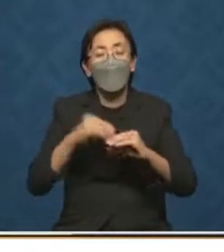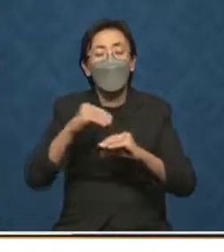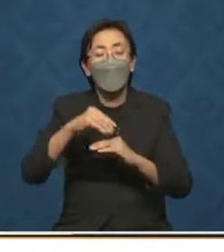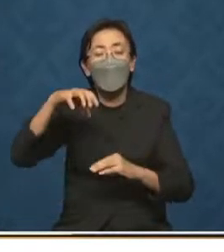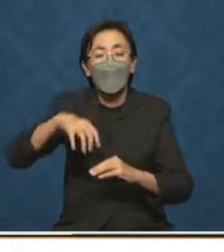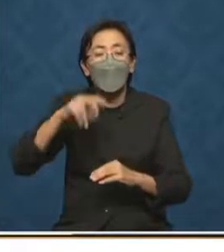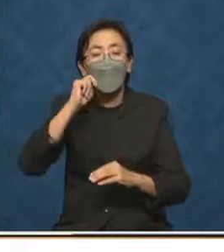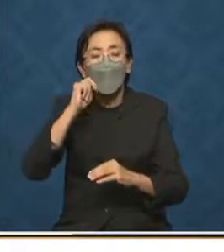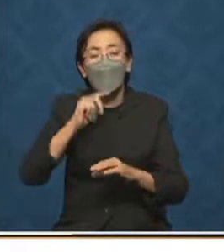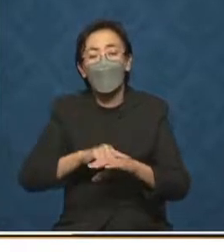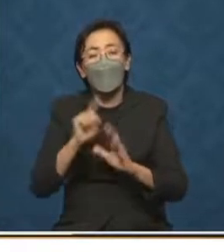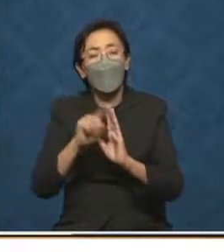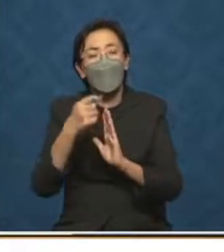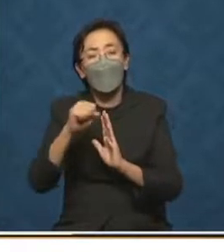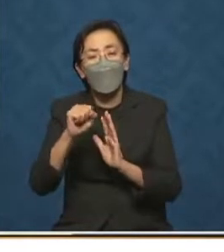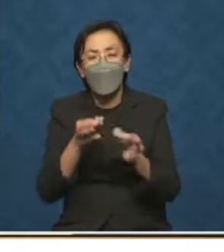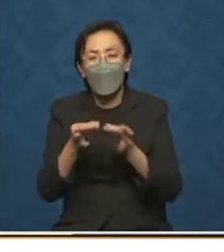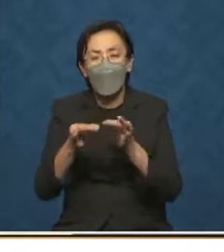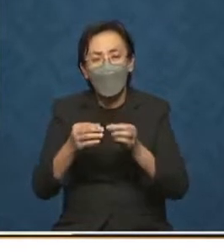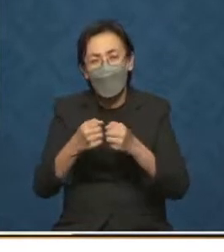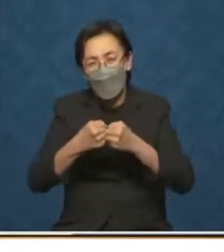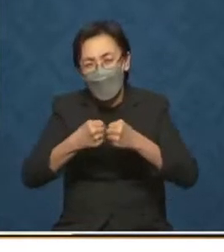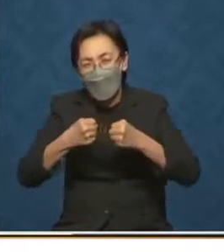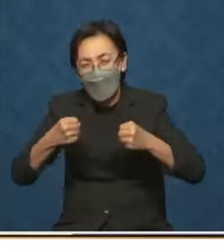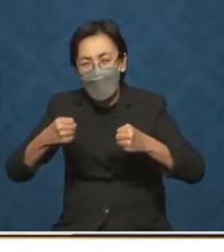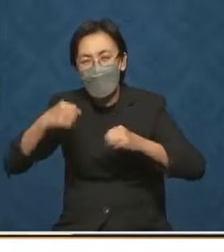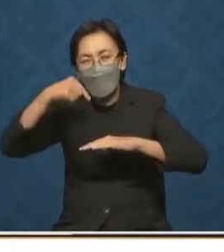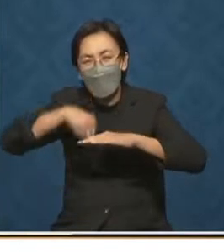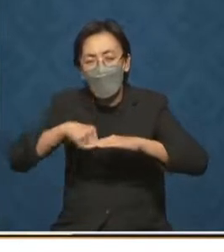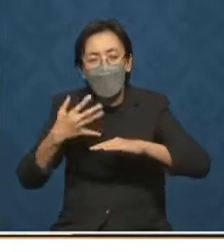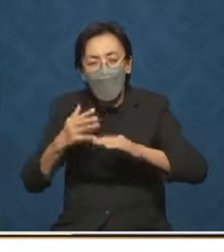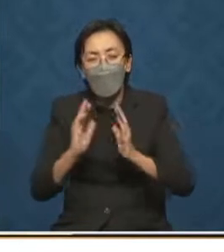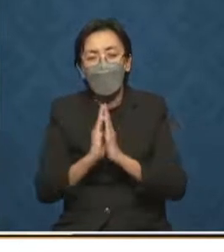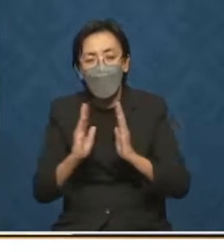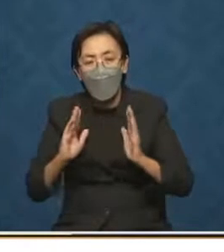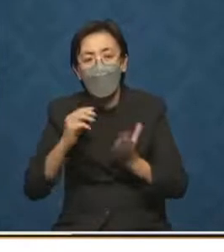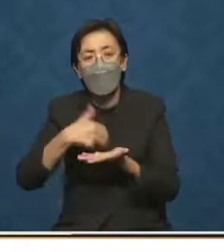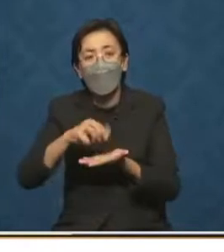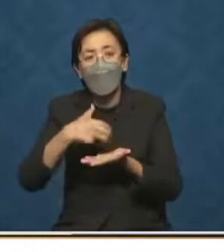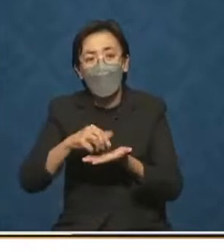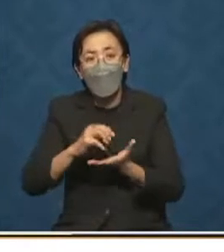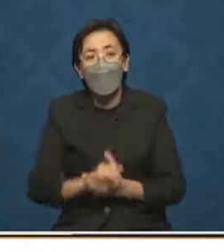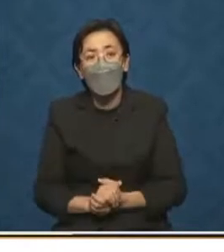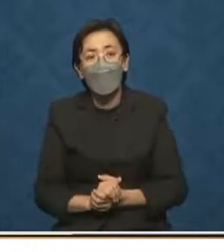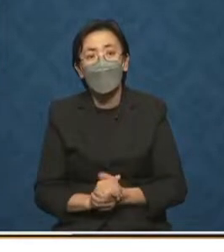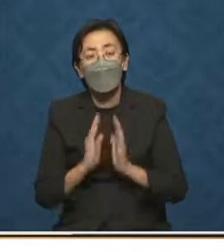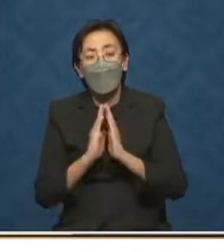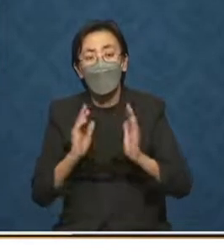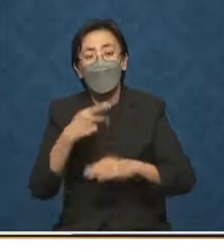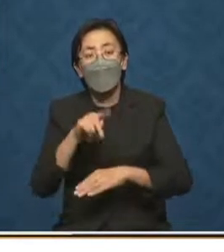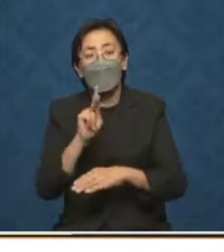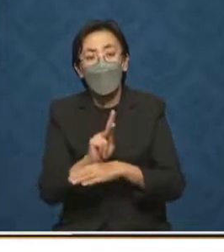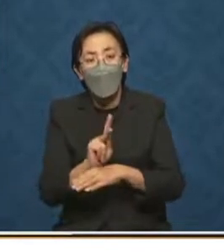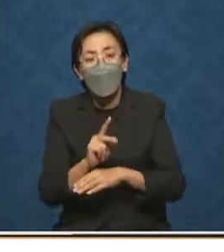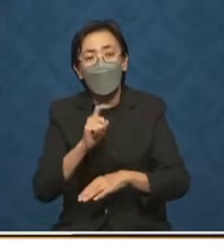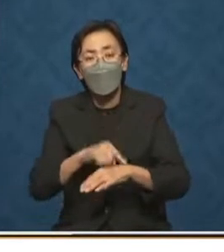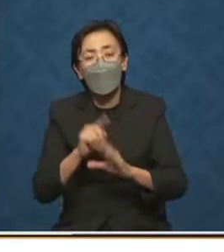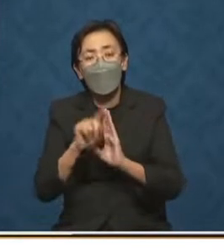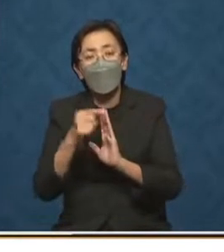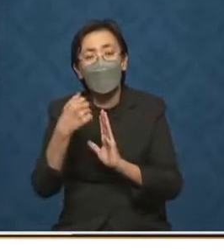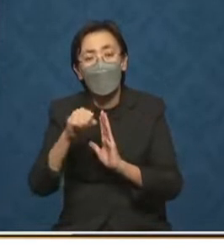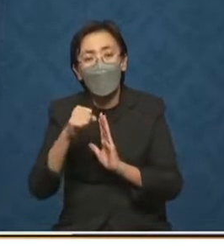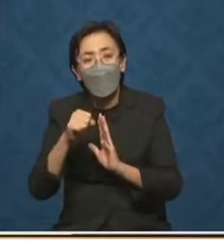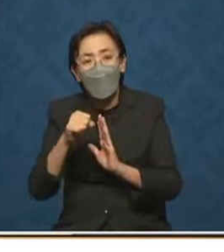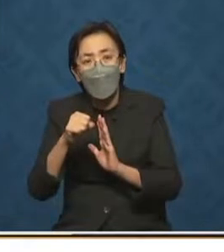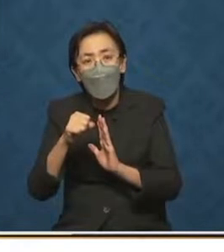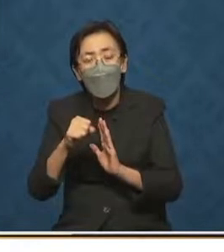สบปีทีนะครั ไม่มีโอกาสทจะได้พูดป้มากกวานี้ขอบคทกarlaทาน ผมก็คอร่ใธร์ปทานที่บอกวาใช้เวลาสิบนาที